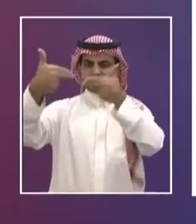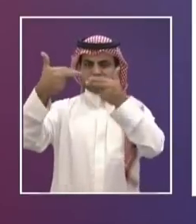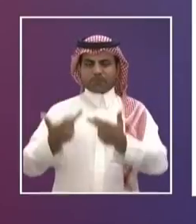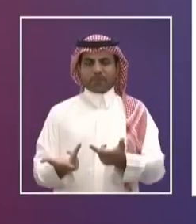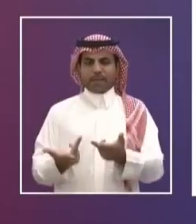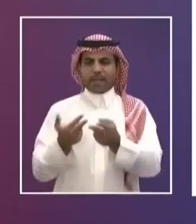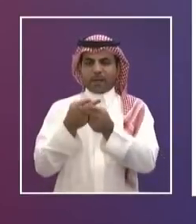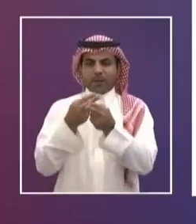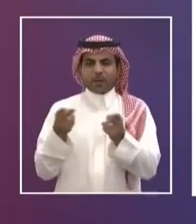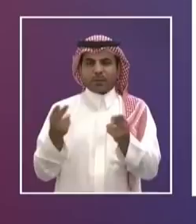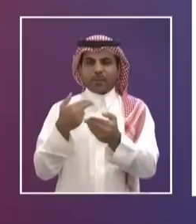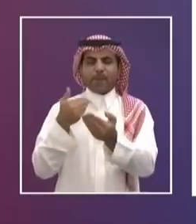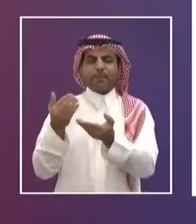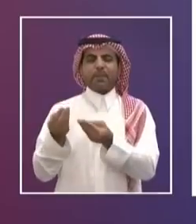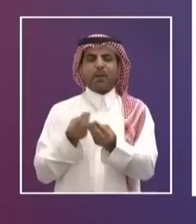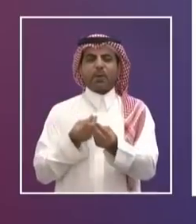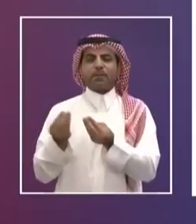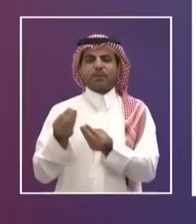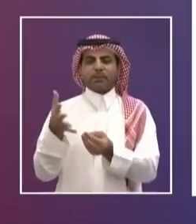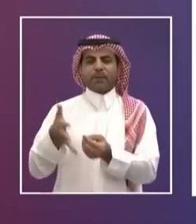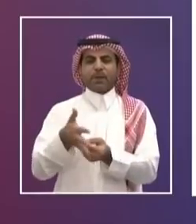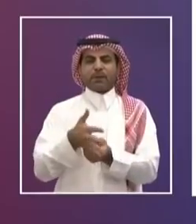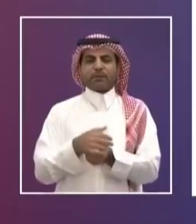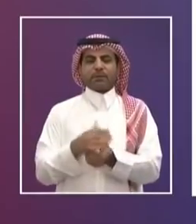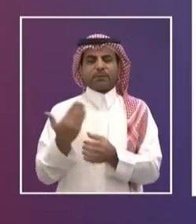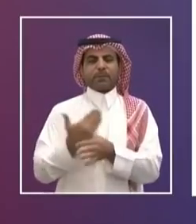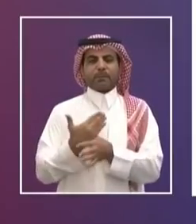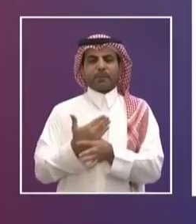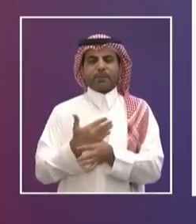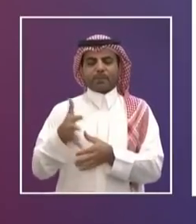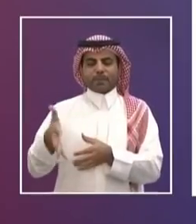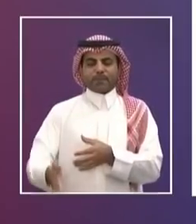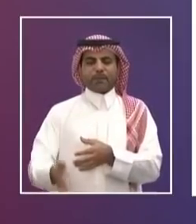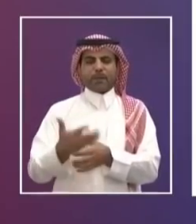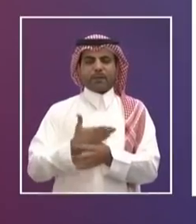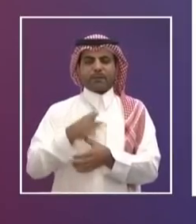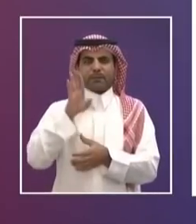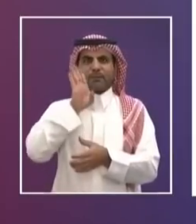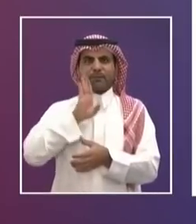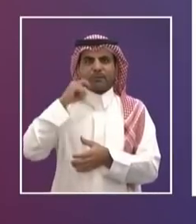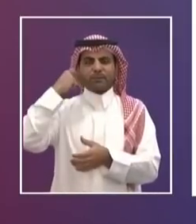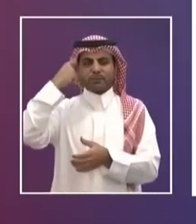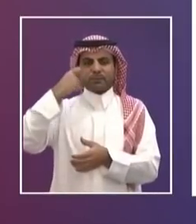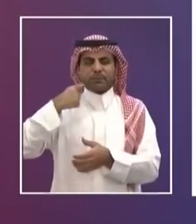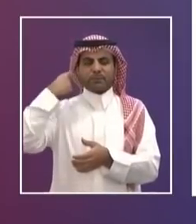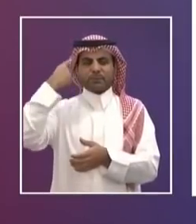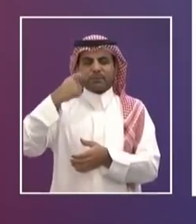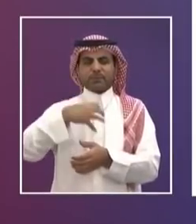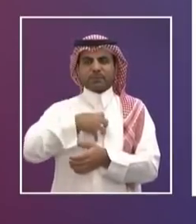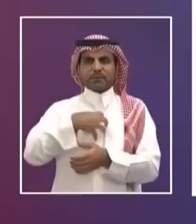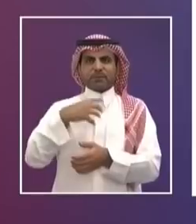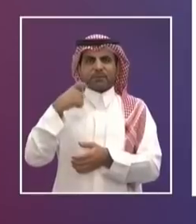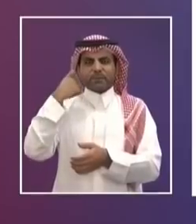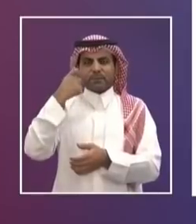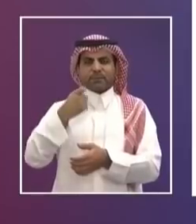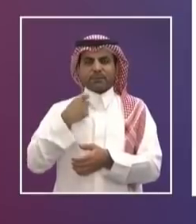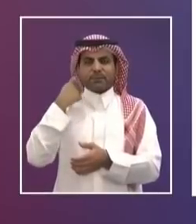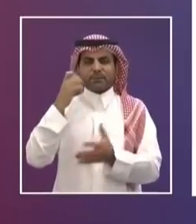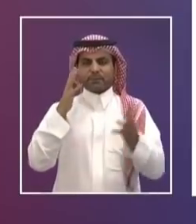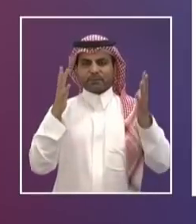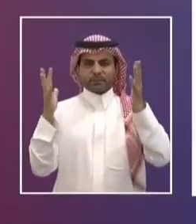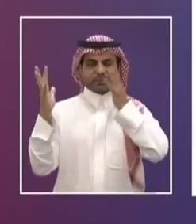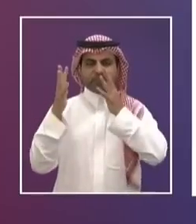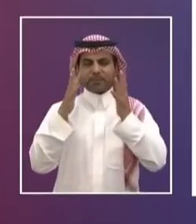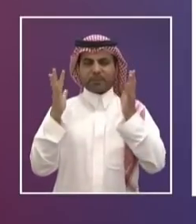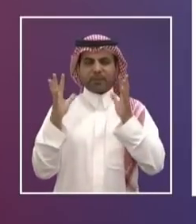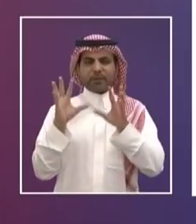تلفزيونية للتواصل معهم، بحيث أن الطفل لا يحس أنه هناك قلق أو